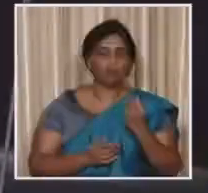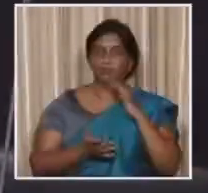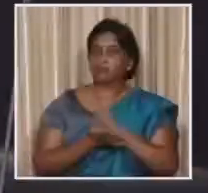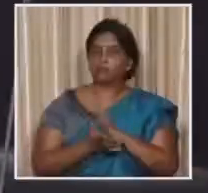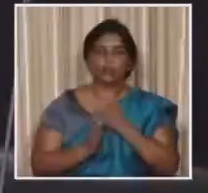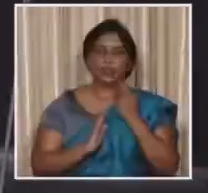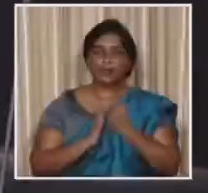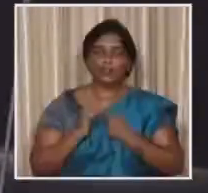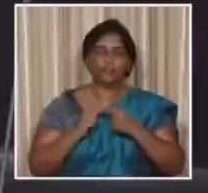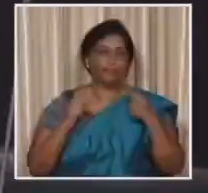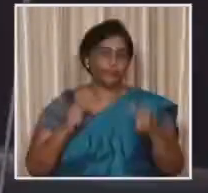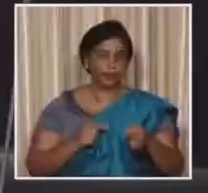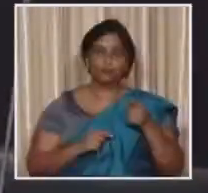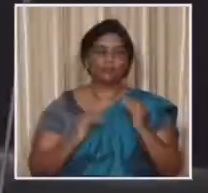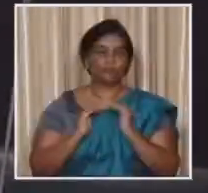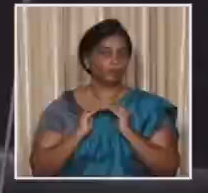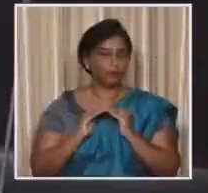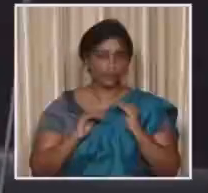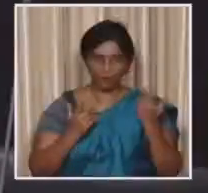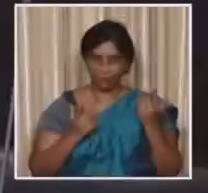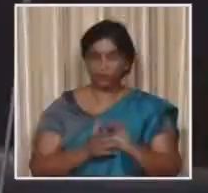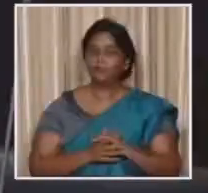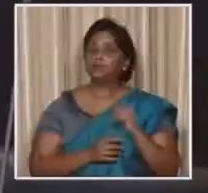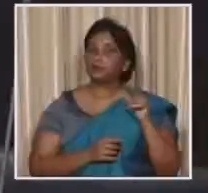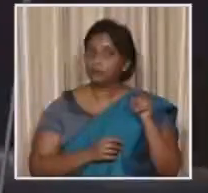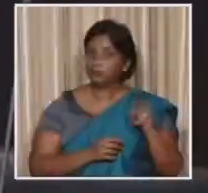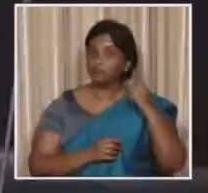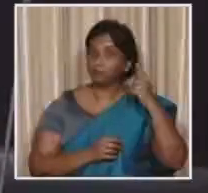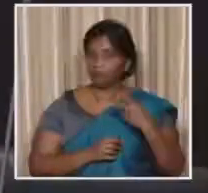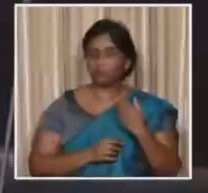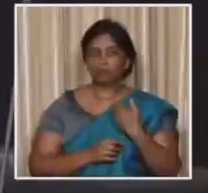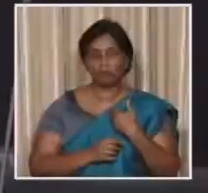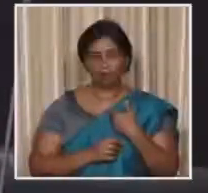ගැහිම නීති විරෝධී. ඒක හරියන්නේ නැහැ. දෙක අපිට